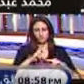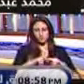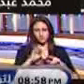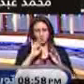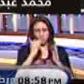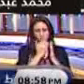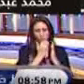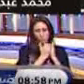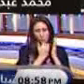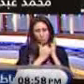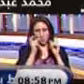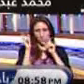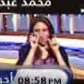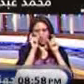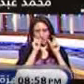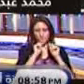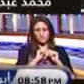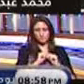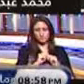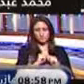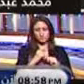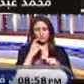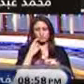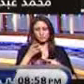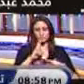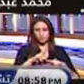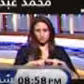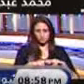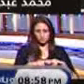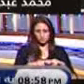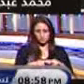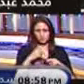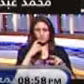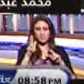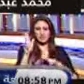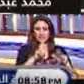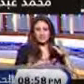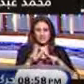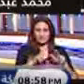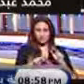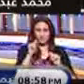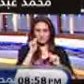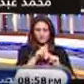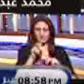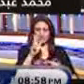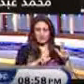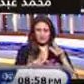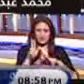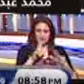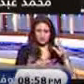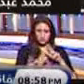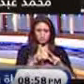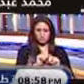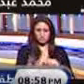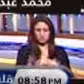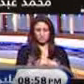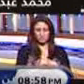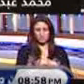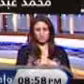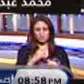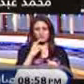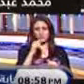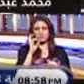الاجراءات الامنيه، ان كان في هناك بعض التزوير في خط، لان اللي تم تنفيذه على الارض كان